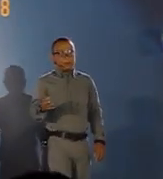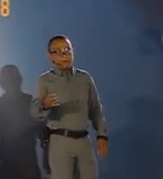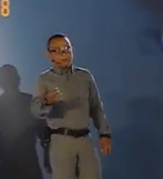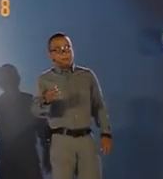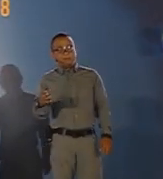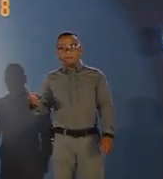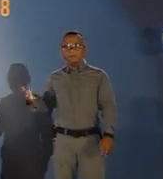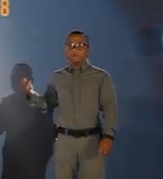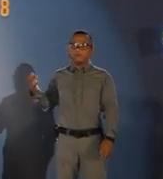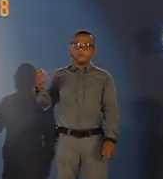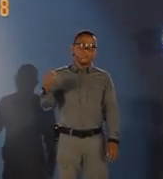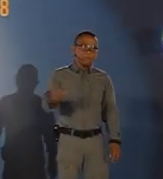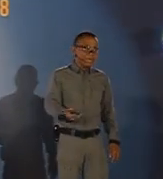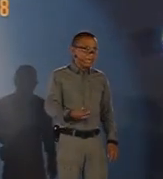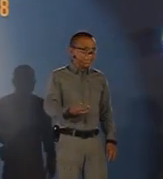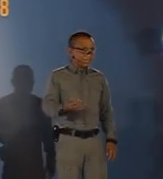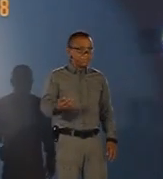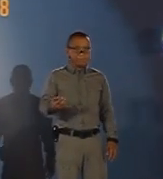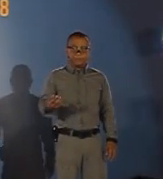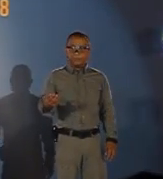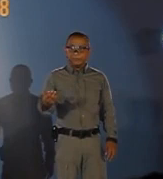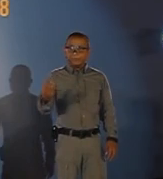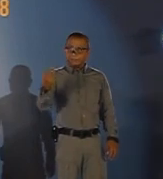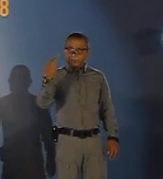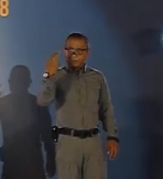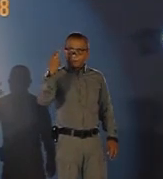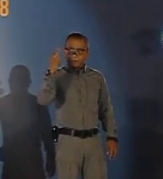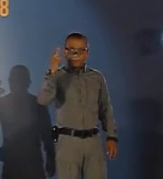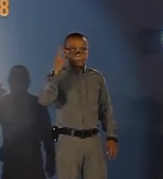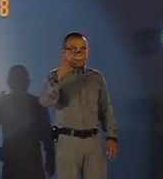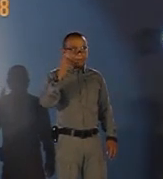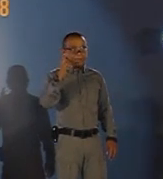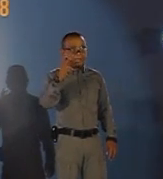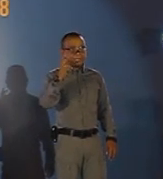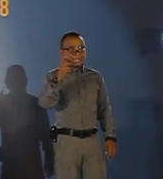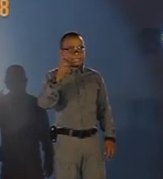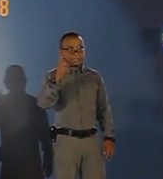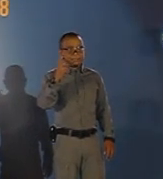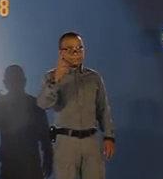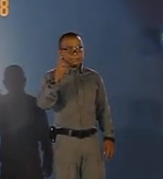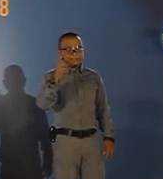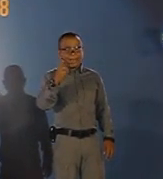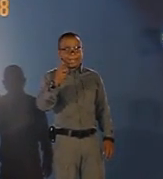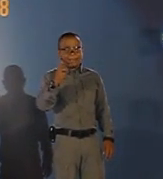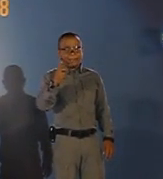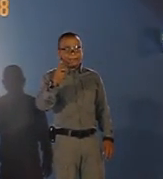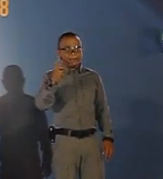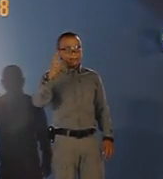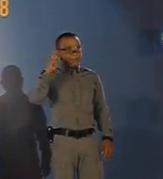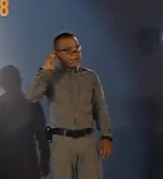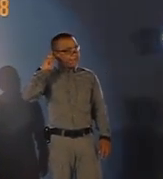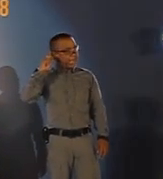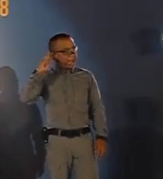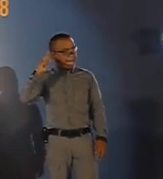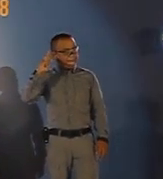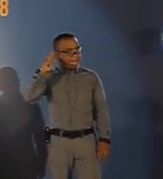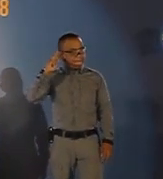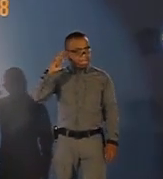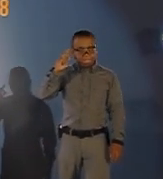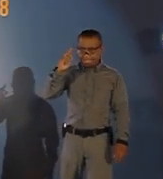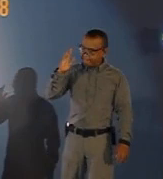These people, for so many years, the primary sense na wala,